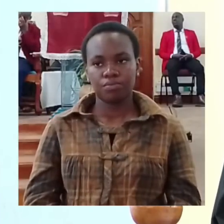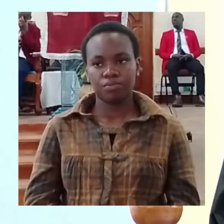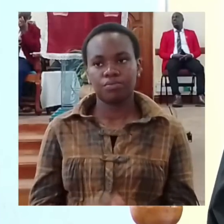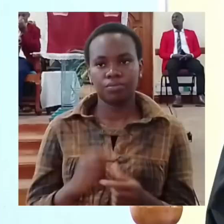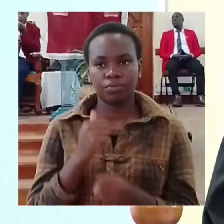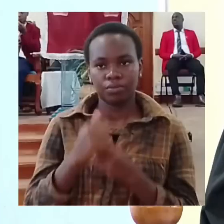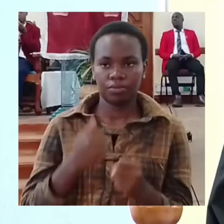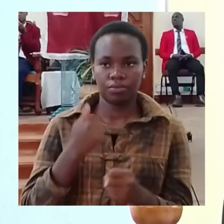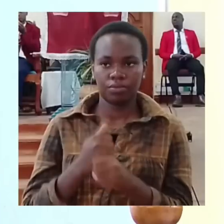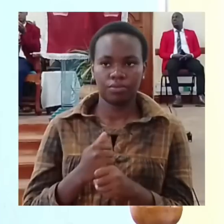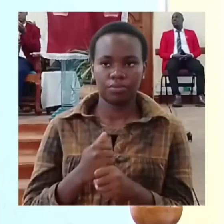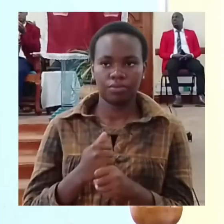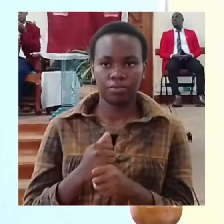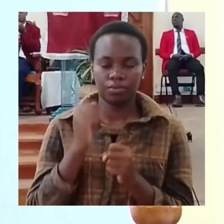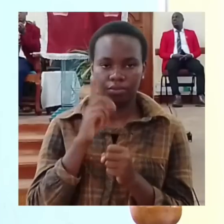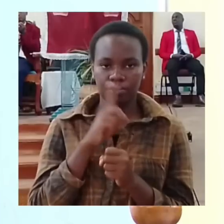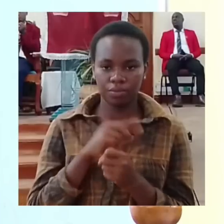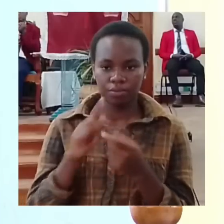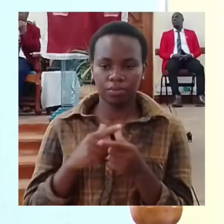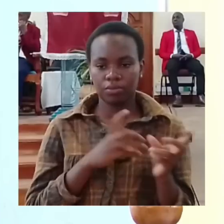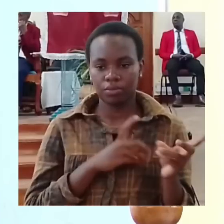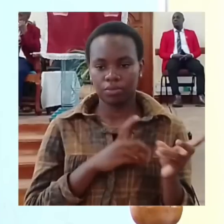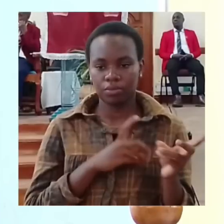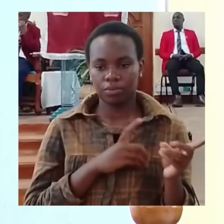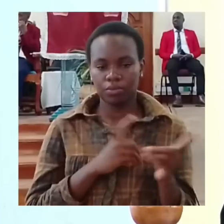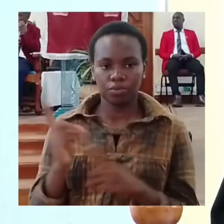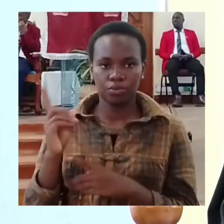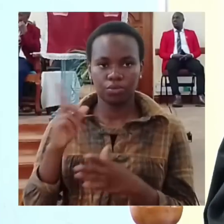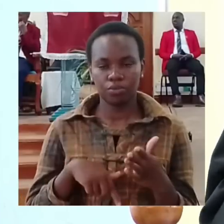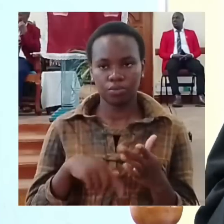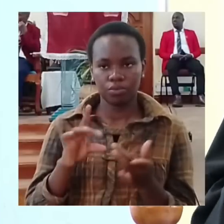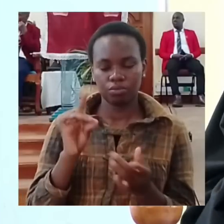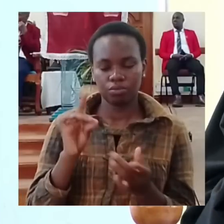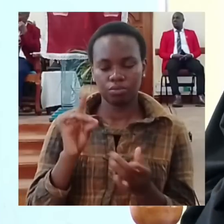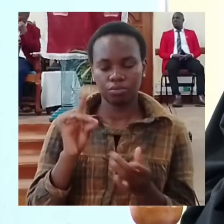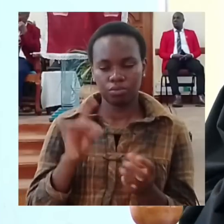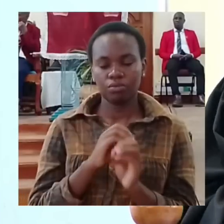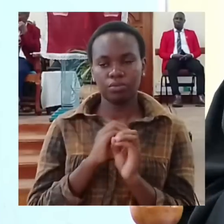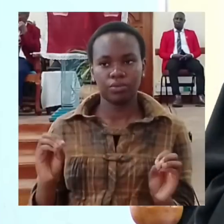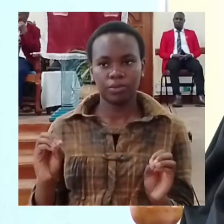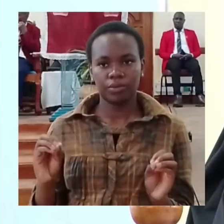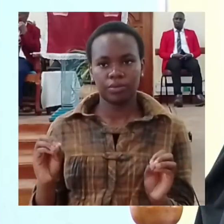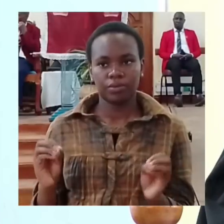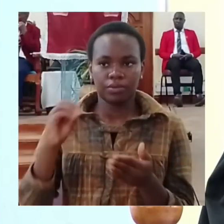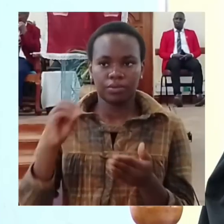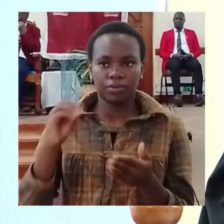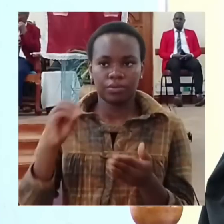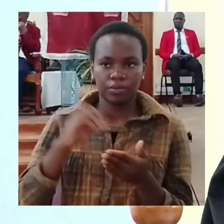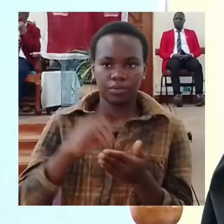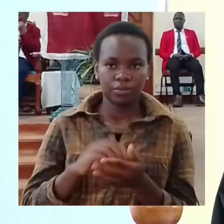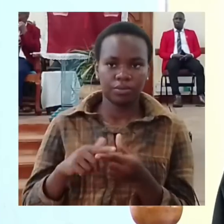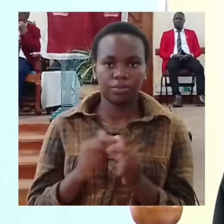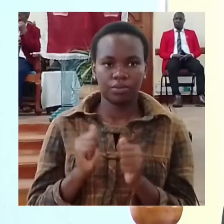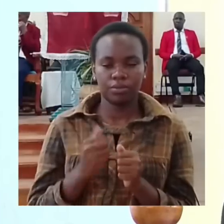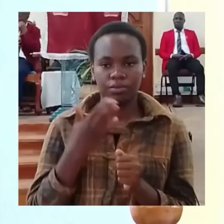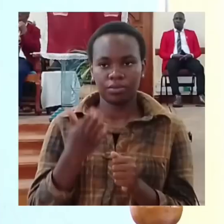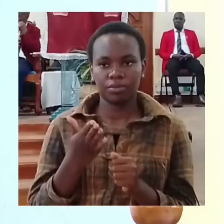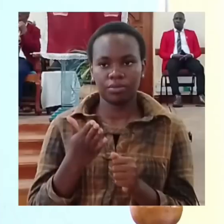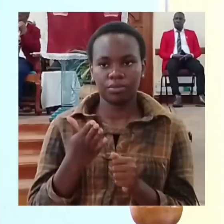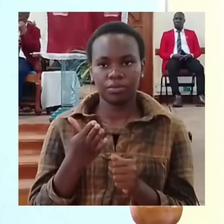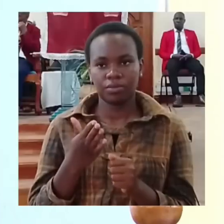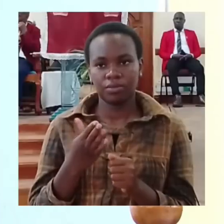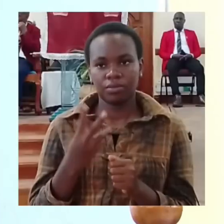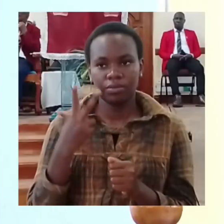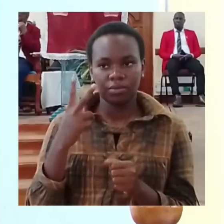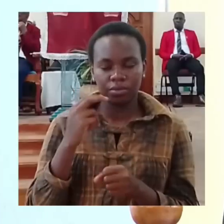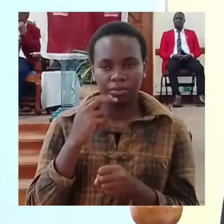Mwaka nĩ weka atĩa? Niĩ ndigeka atĩa? Ndigathurwo kĩ? Na kwanza makunyagĩra kĩara mũhuko mĩaka